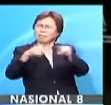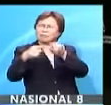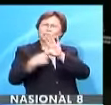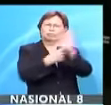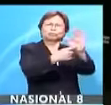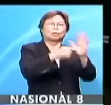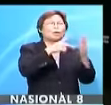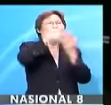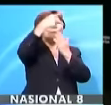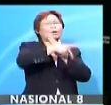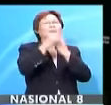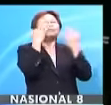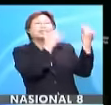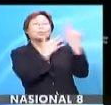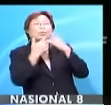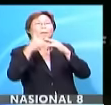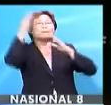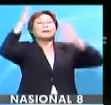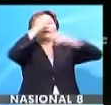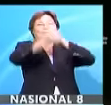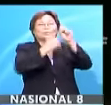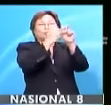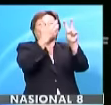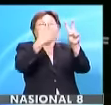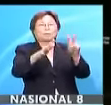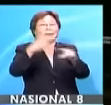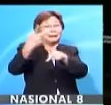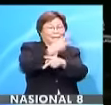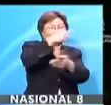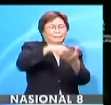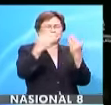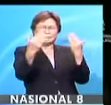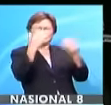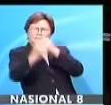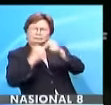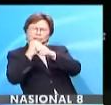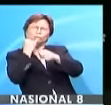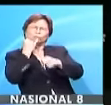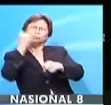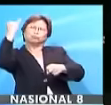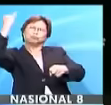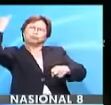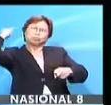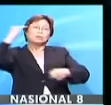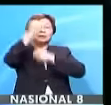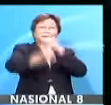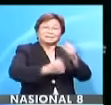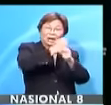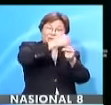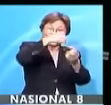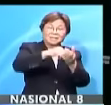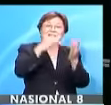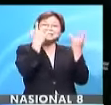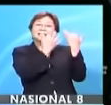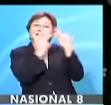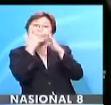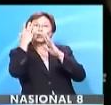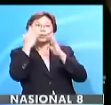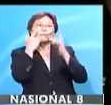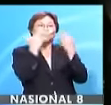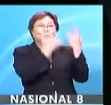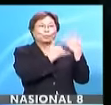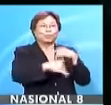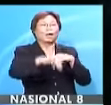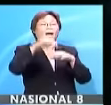program Citrawarna Malaysia 2015 pada kali ini berbanding dengan tahun-tahun yang sebelumnya? Okey, tahun ini Citrawarna at